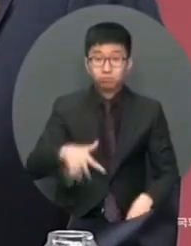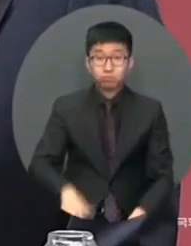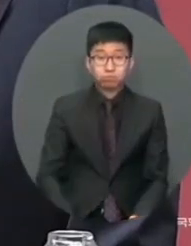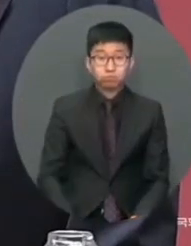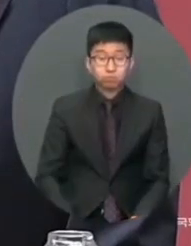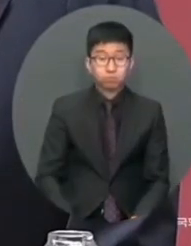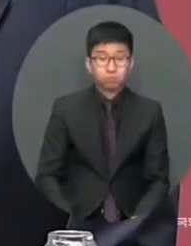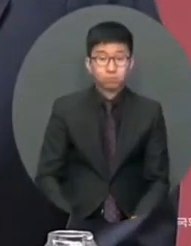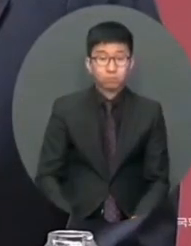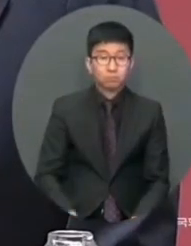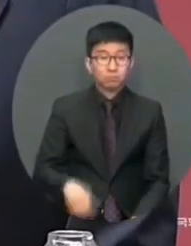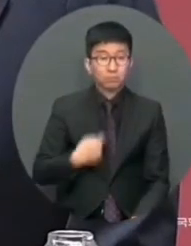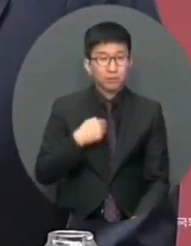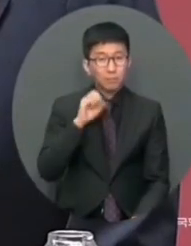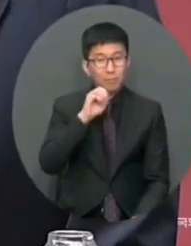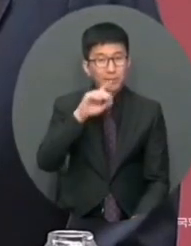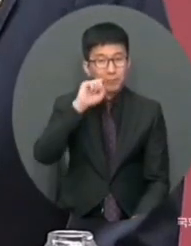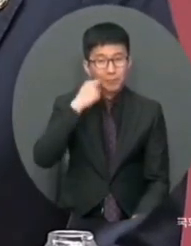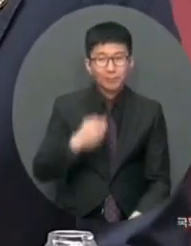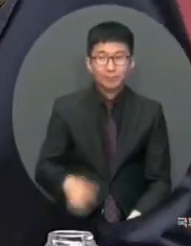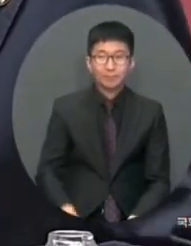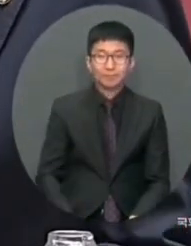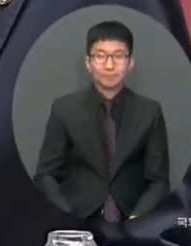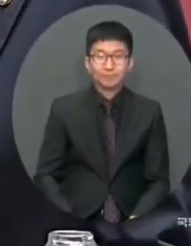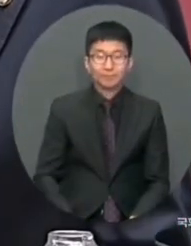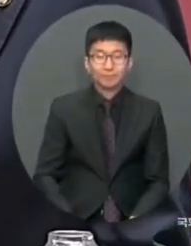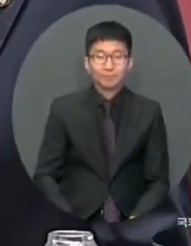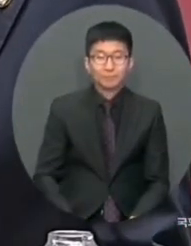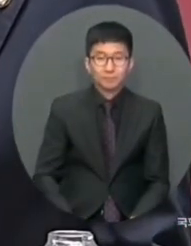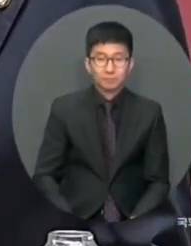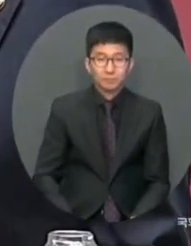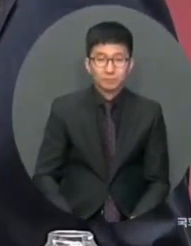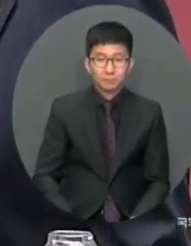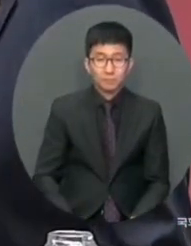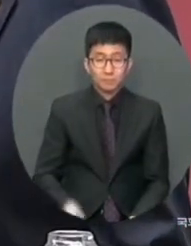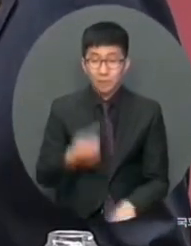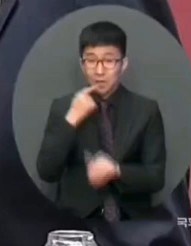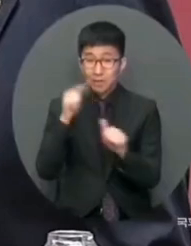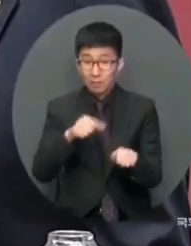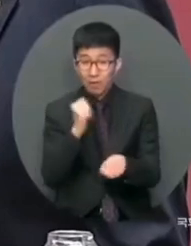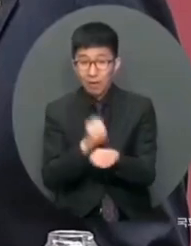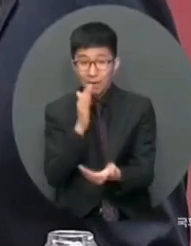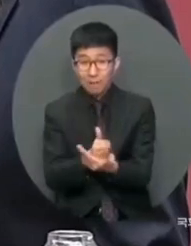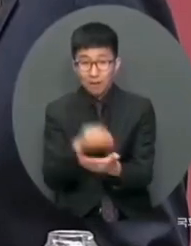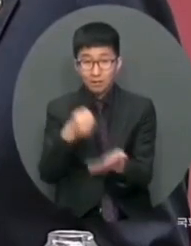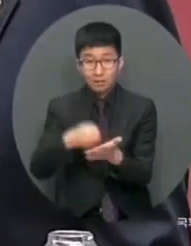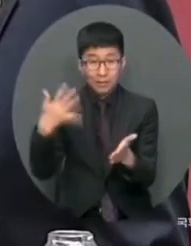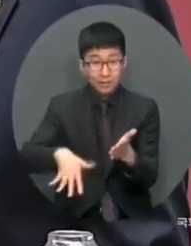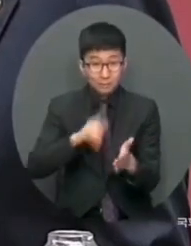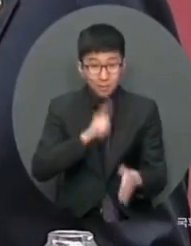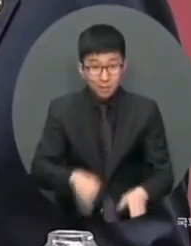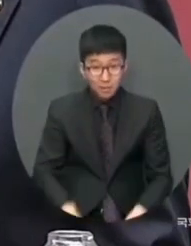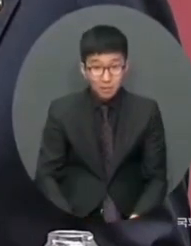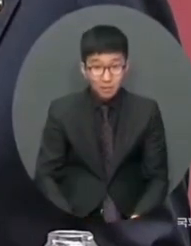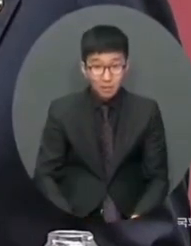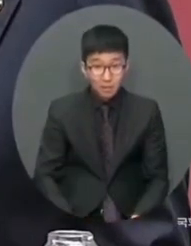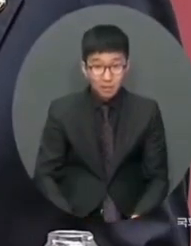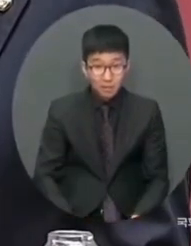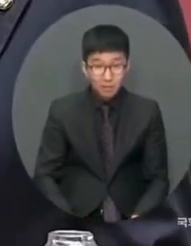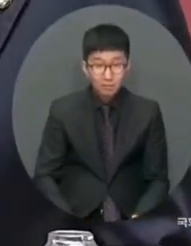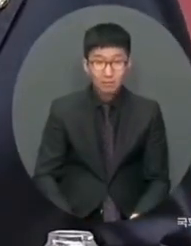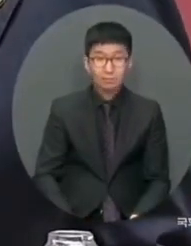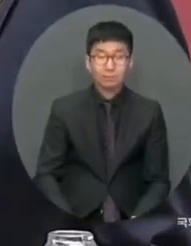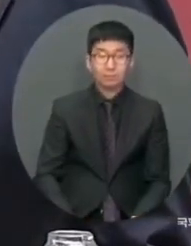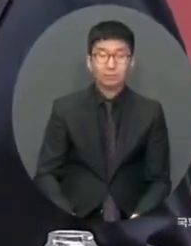그거는 제가 뭐 드리기에 적절하지 않은 것 같습니다. 그러면 지명을 할지 말지 아직 결정되지 않았다 정도로